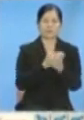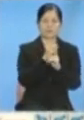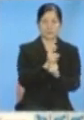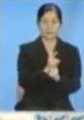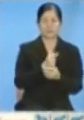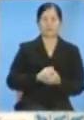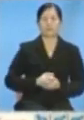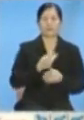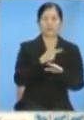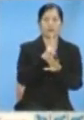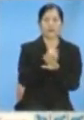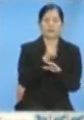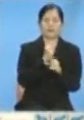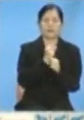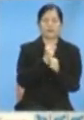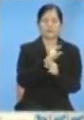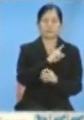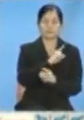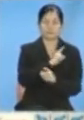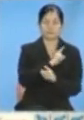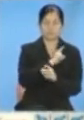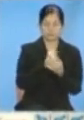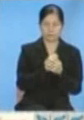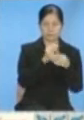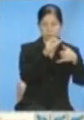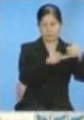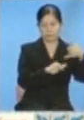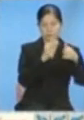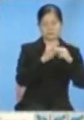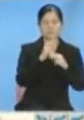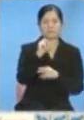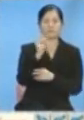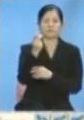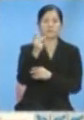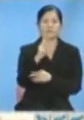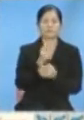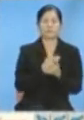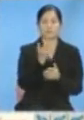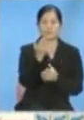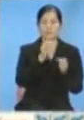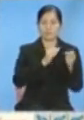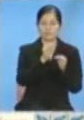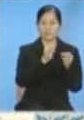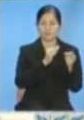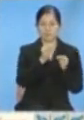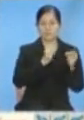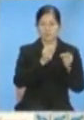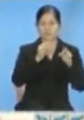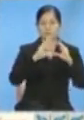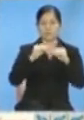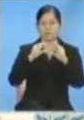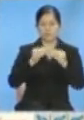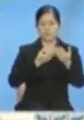ประธานที่ทำหน้าที่ก่อนท่านประธานสมศักดิ์คือท่านประธานนิคมก็เลยขอหารือที่ประชุม